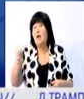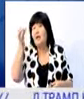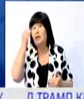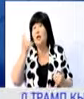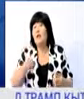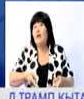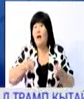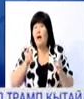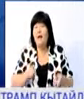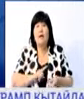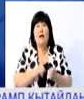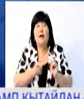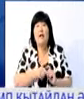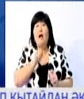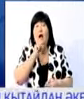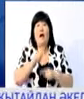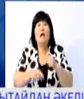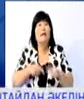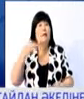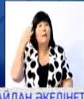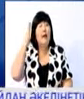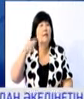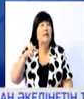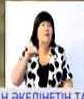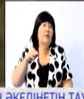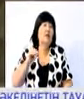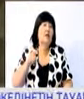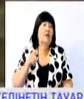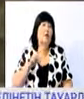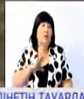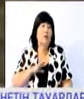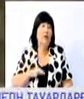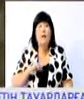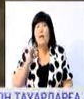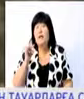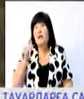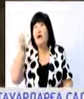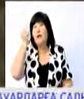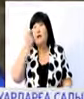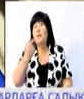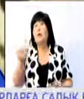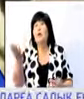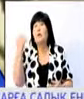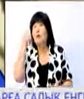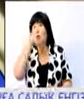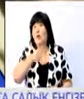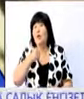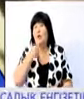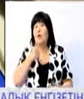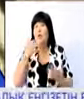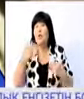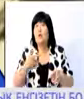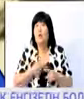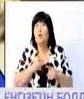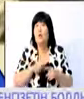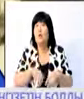орай ақиқатқа айналған ата-баба арман атты митинг өтті. Тарихқа дақ болып түскен зобалаң жылдардың жарасын жазу оны